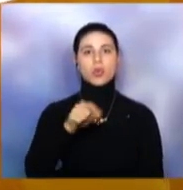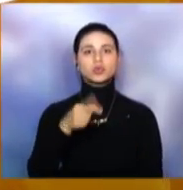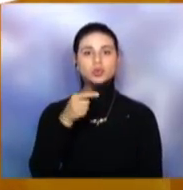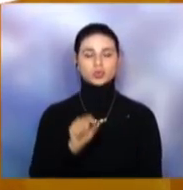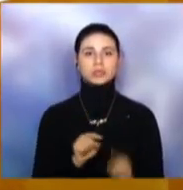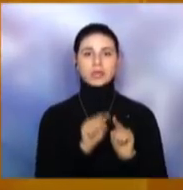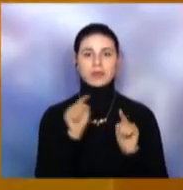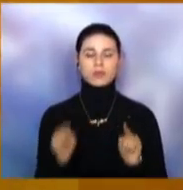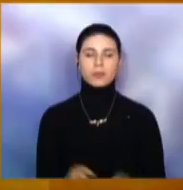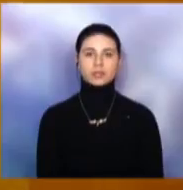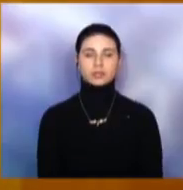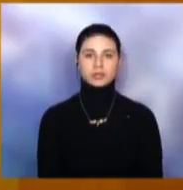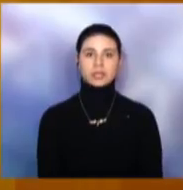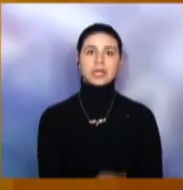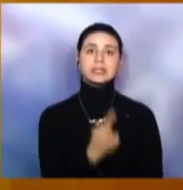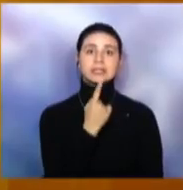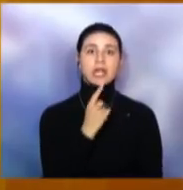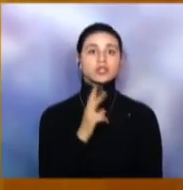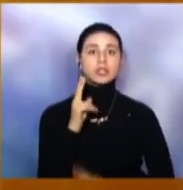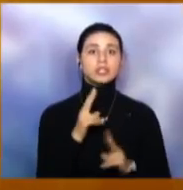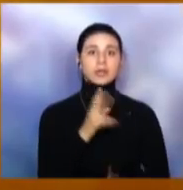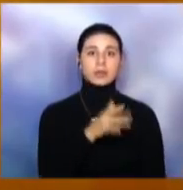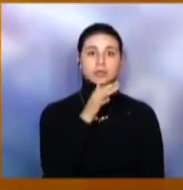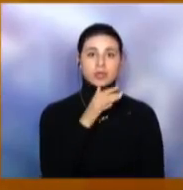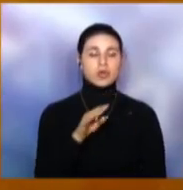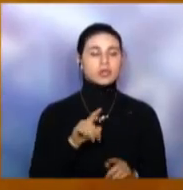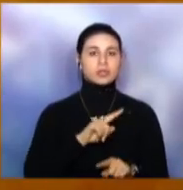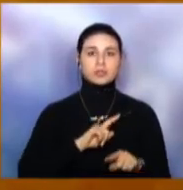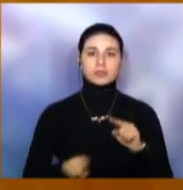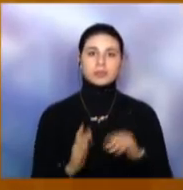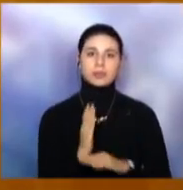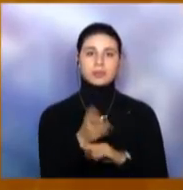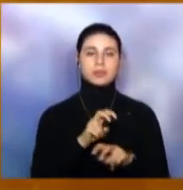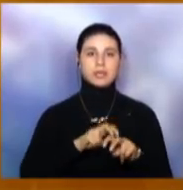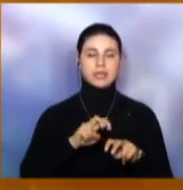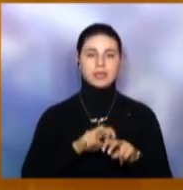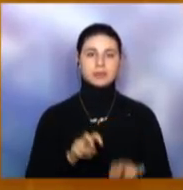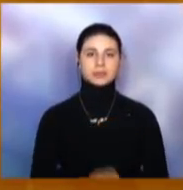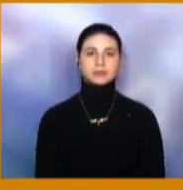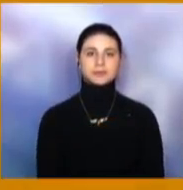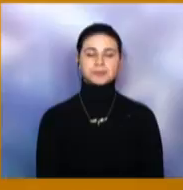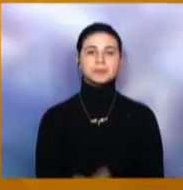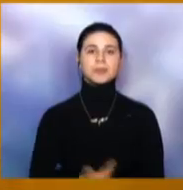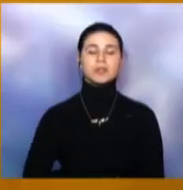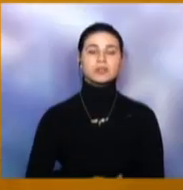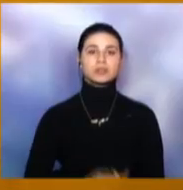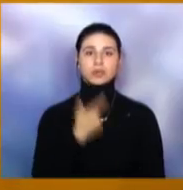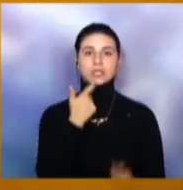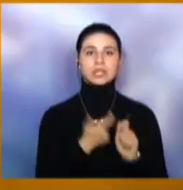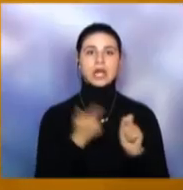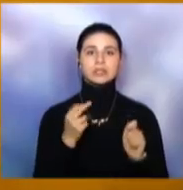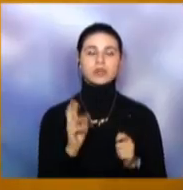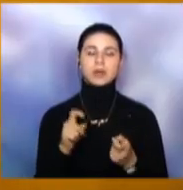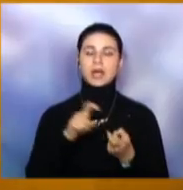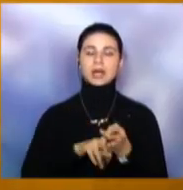წუთის განმავლობაში. საეჭო ჩივილების შემთხვევაში დაუყოვნებლივ მიმართეთ ექიმს. სიცოცხლის გახანგრძლივება